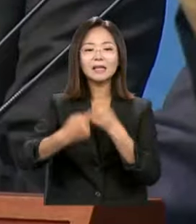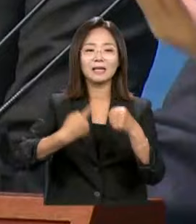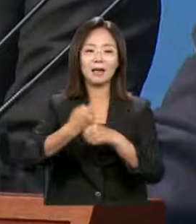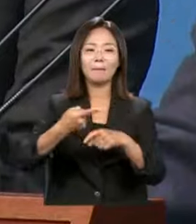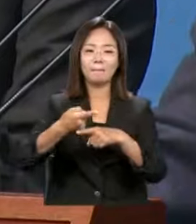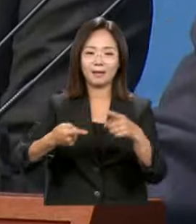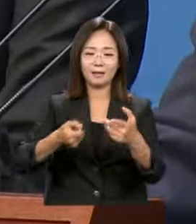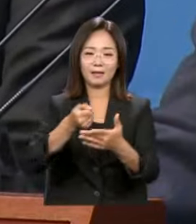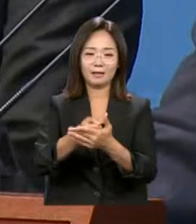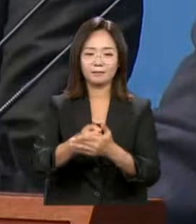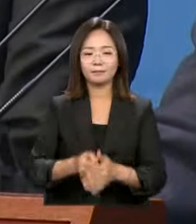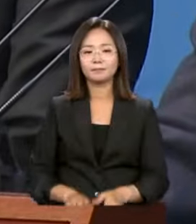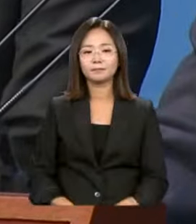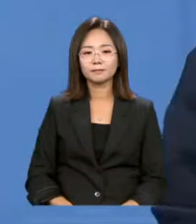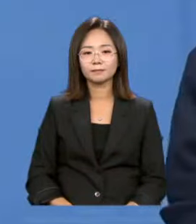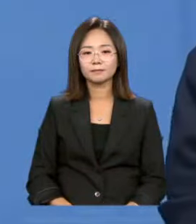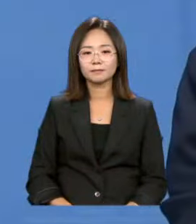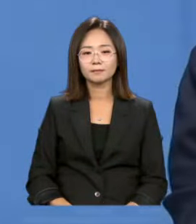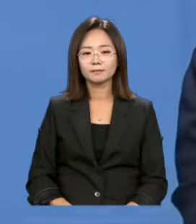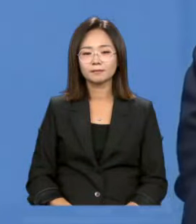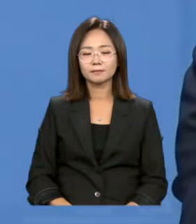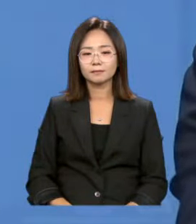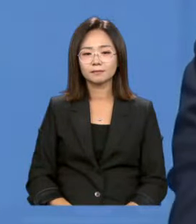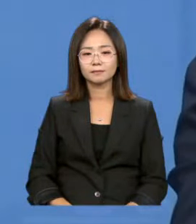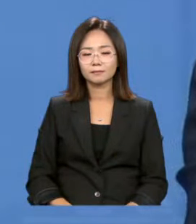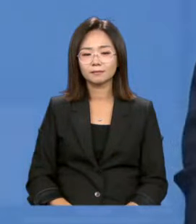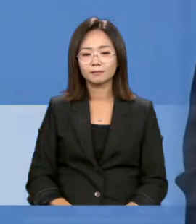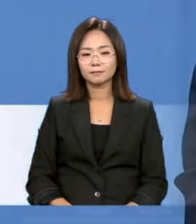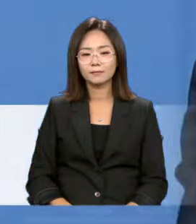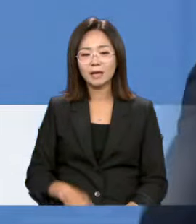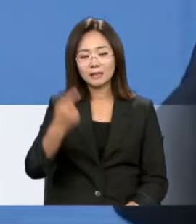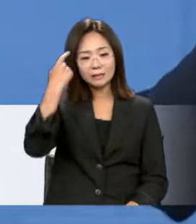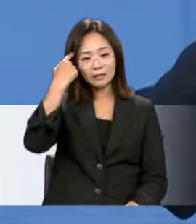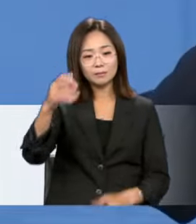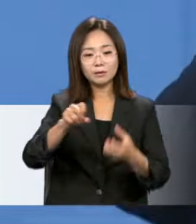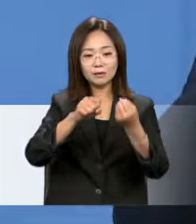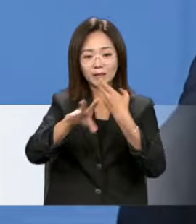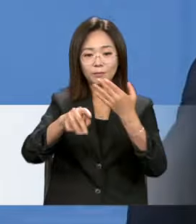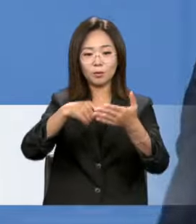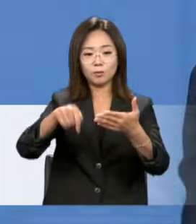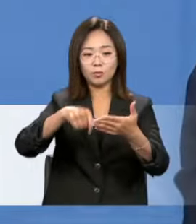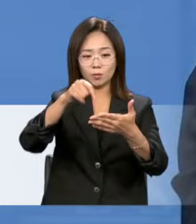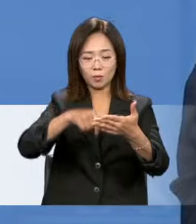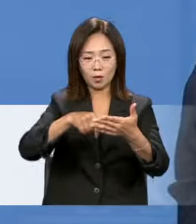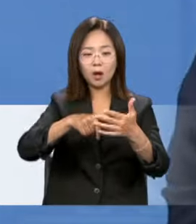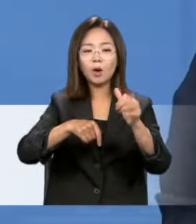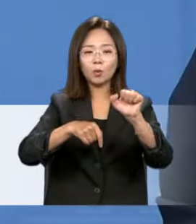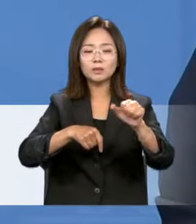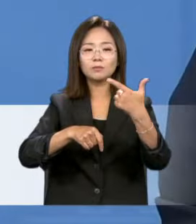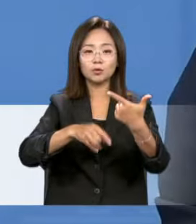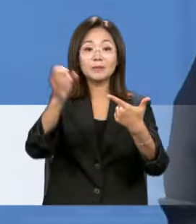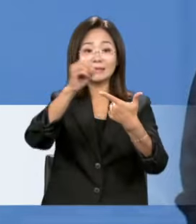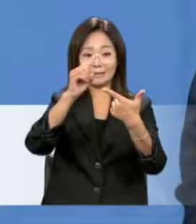반만의 결과입니다 응답하신 시민 대표단의 비율은